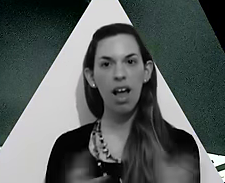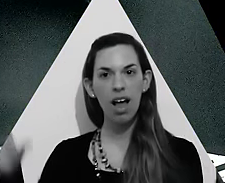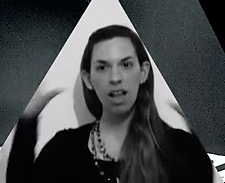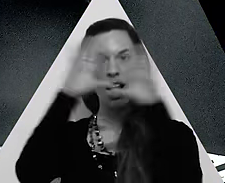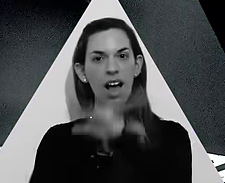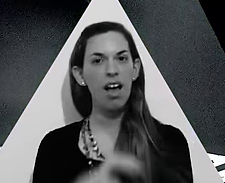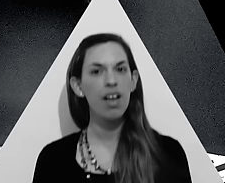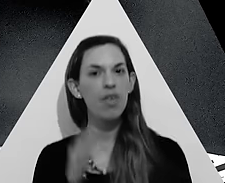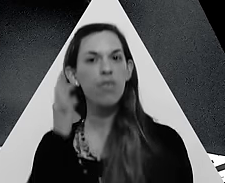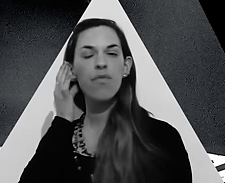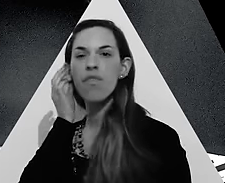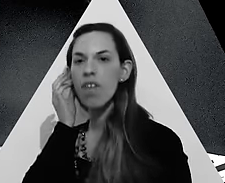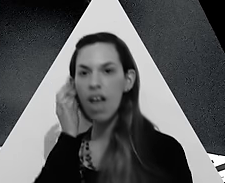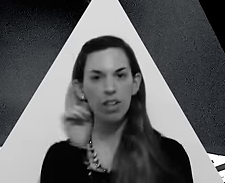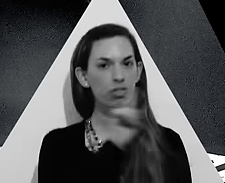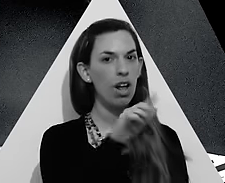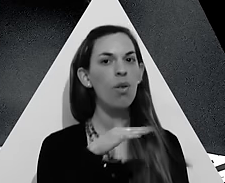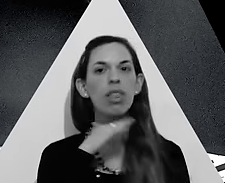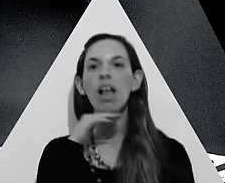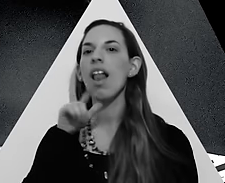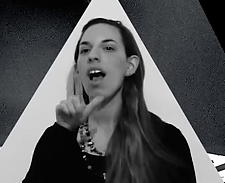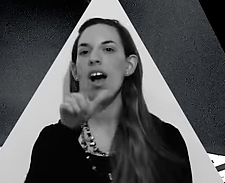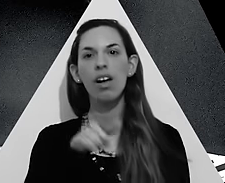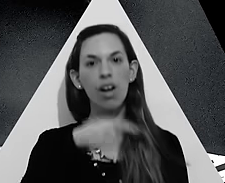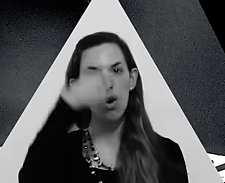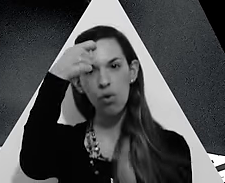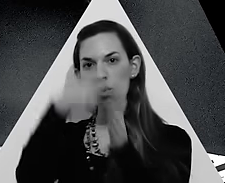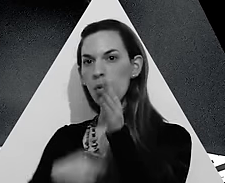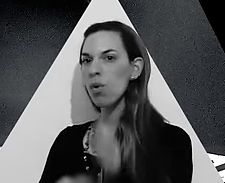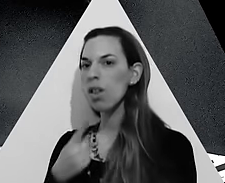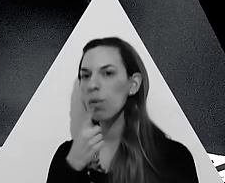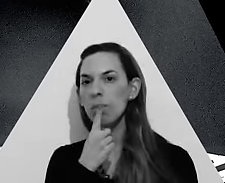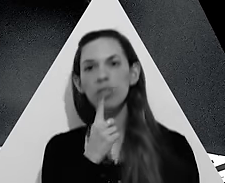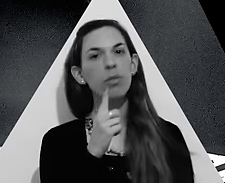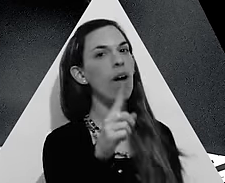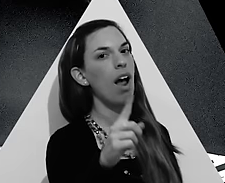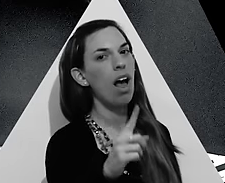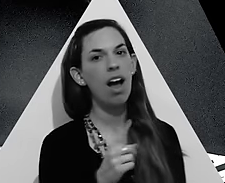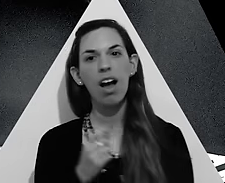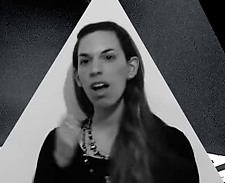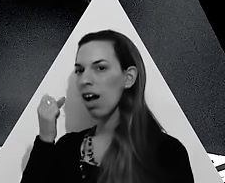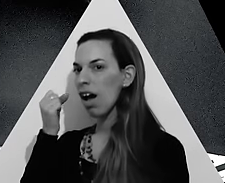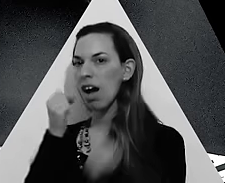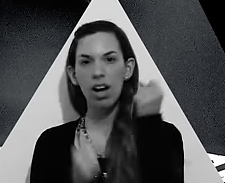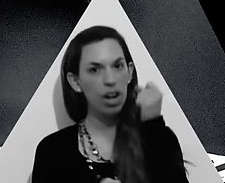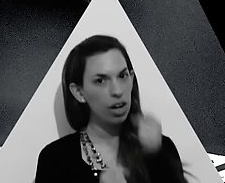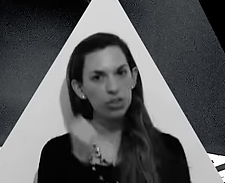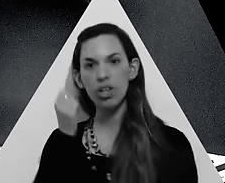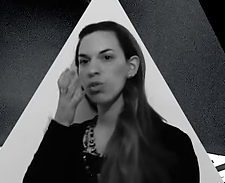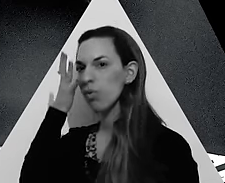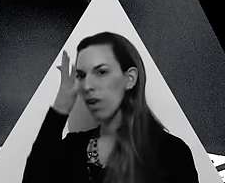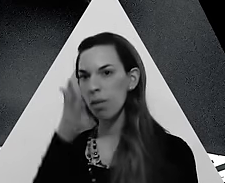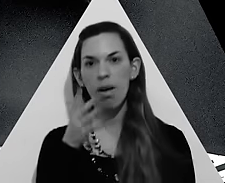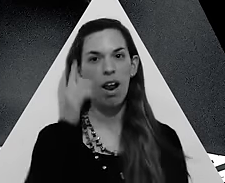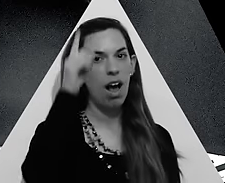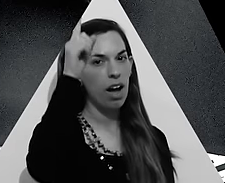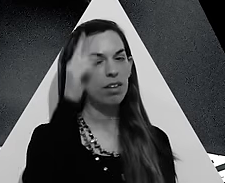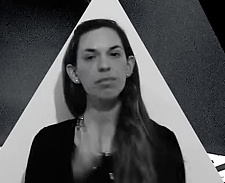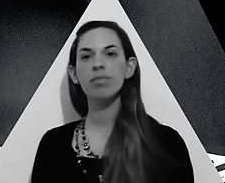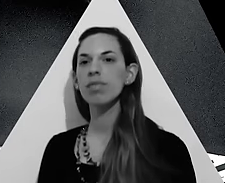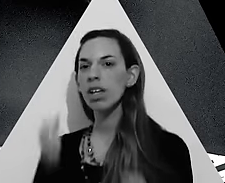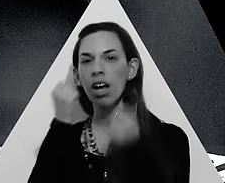קם בלילה קשה והאישה לא די לה קשה קונה כל מה שבא לה קשה קשה לשוף